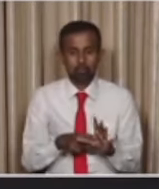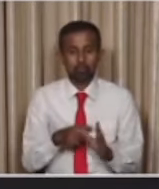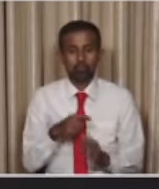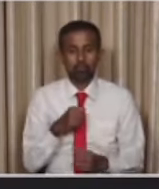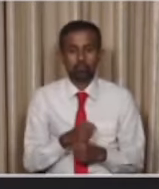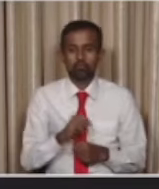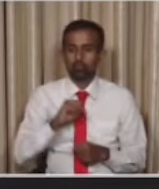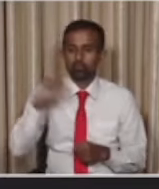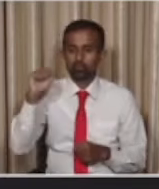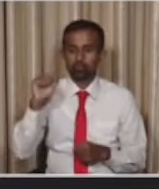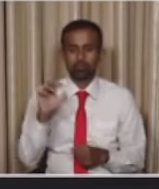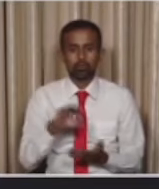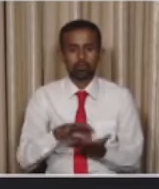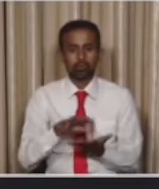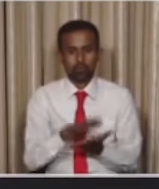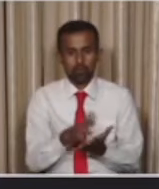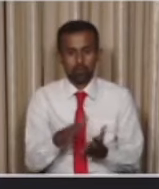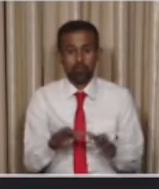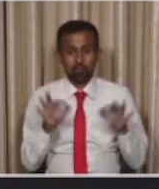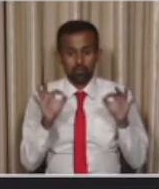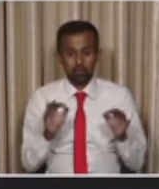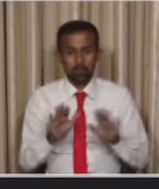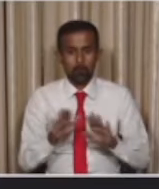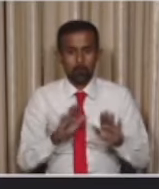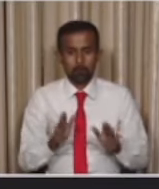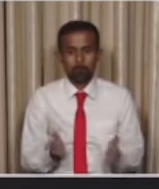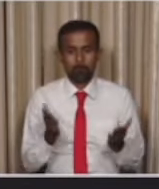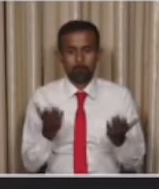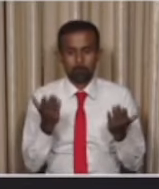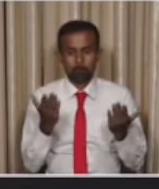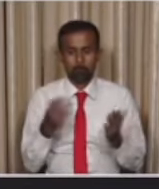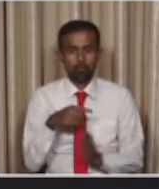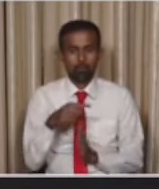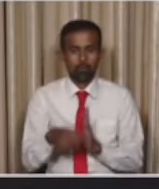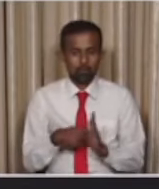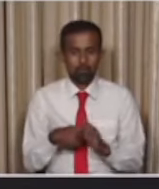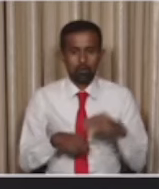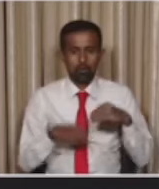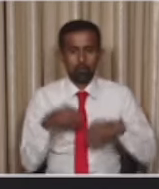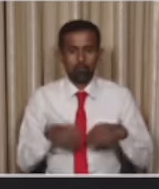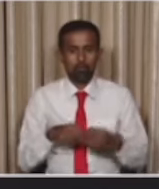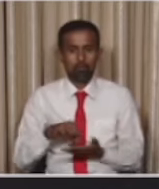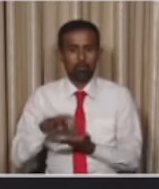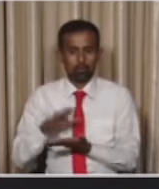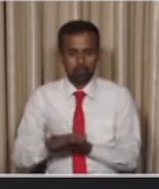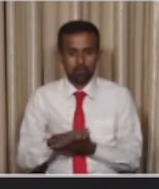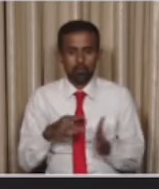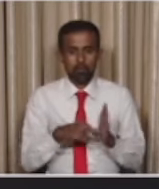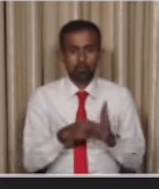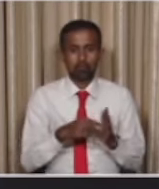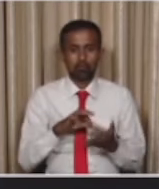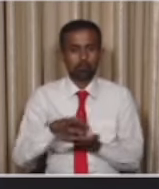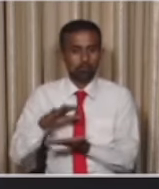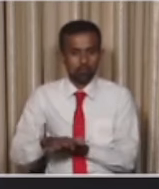රාජ්‍ය නායකයා කවුද කියලා තීන්දුව කළා, හරි පාලනයක් ඇති කරගෙන මේ රටේ දේශපාලන ස්ථාවරත්වය, ආර්ථික